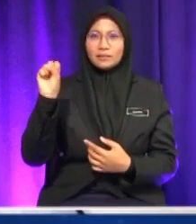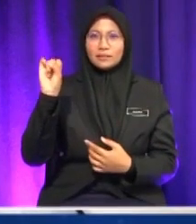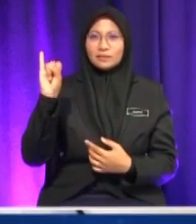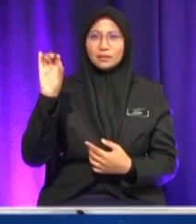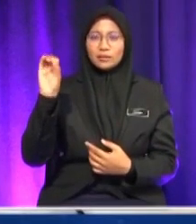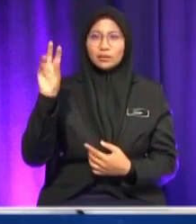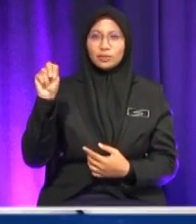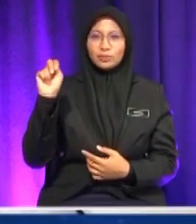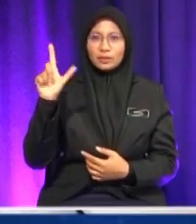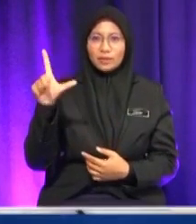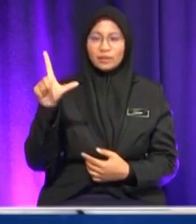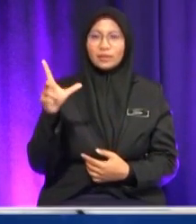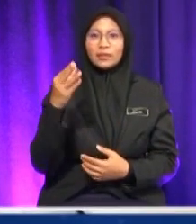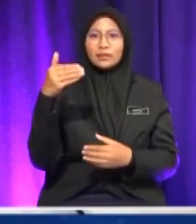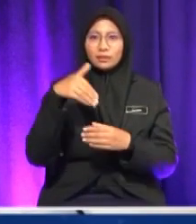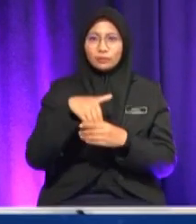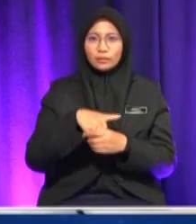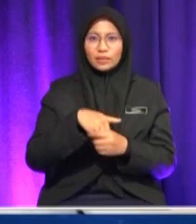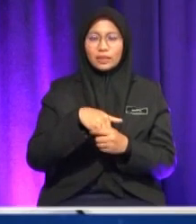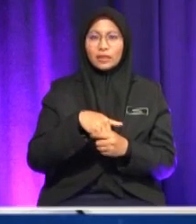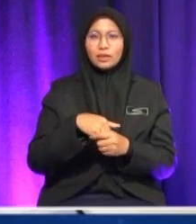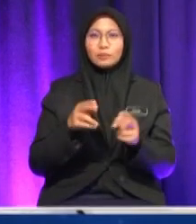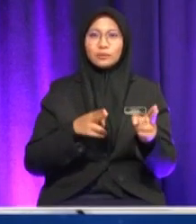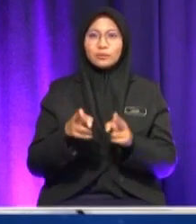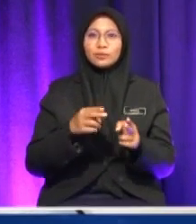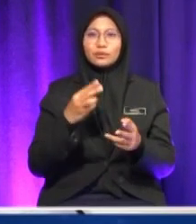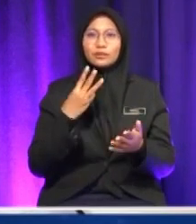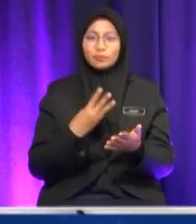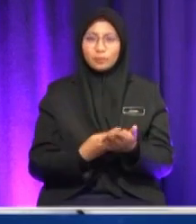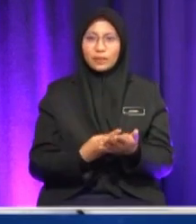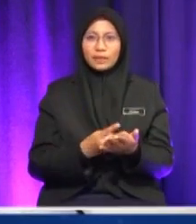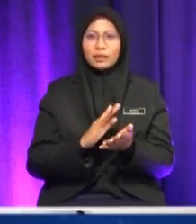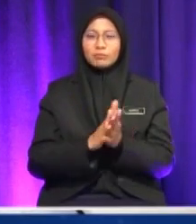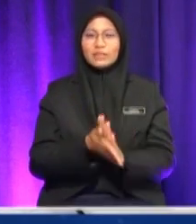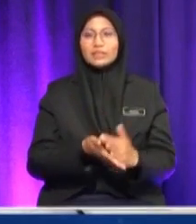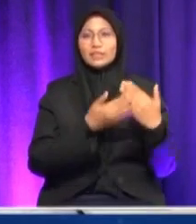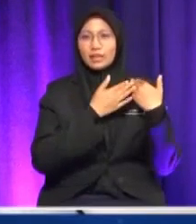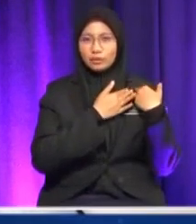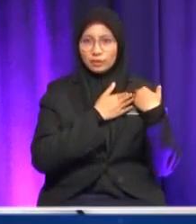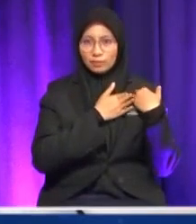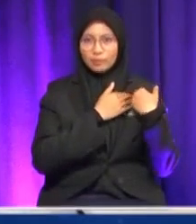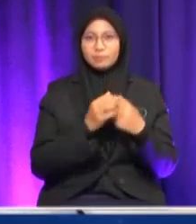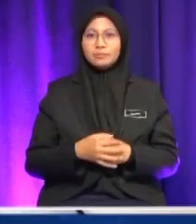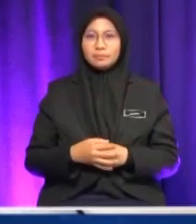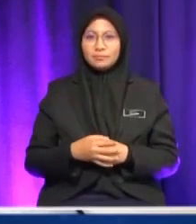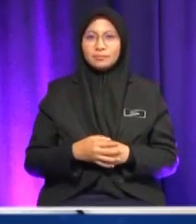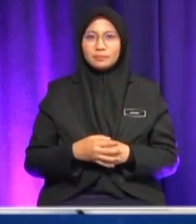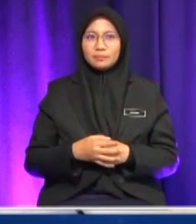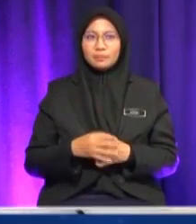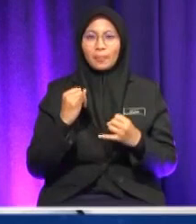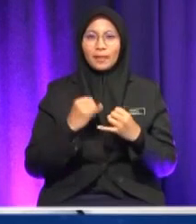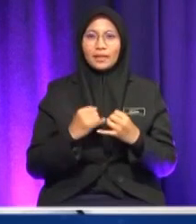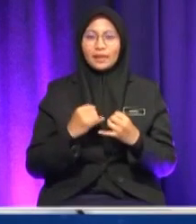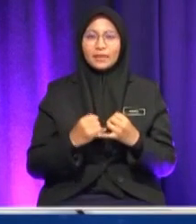So di sini dapat kita menerapkan nilai bertanggungjawab dan nilai rasional. Dan akhir sekali,